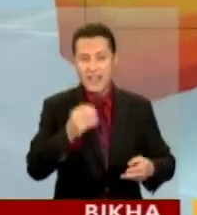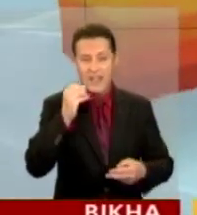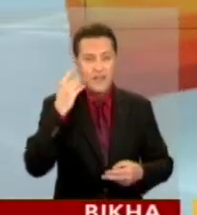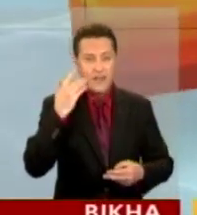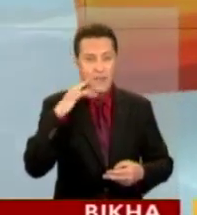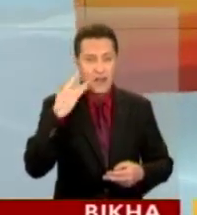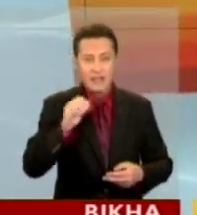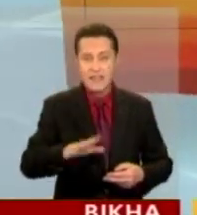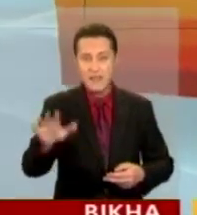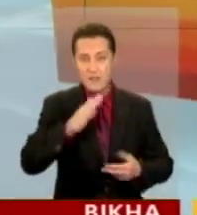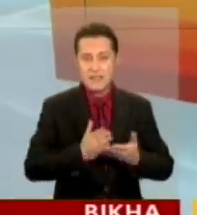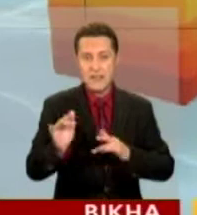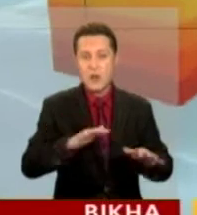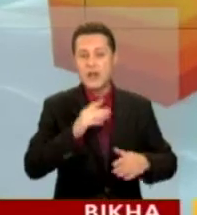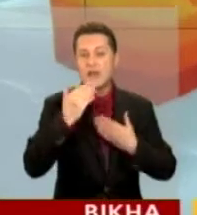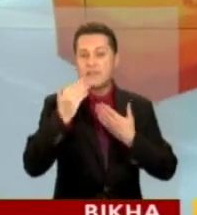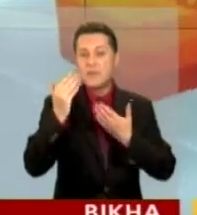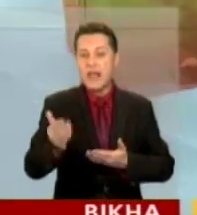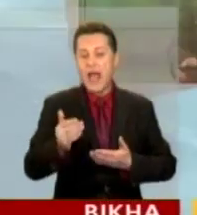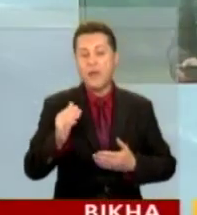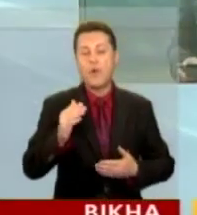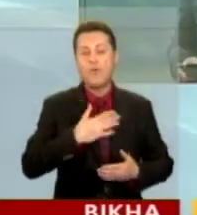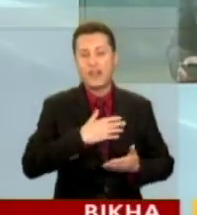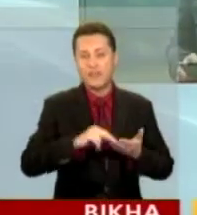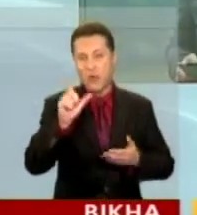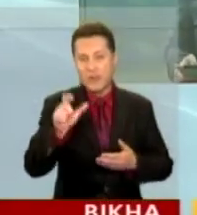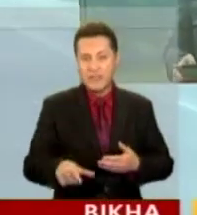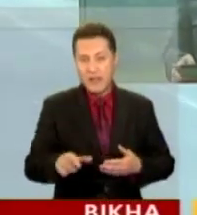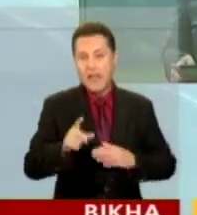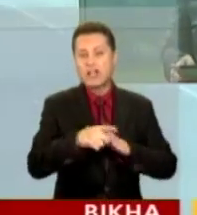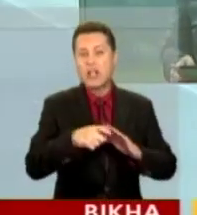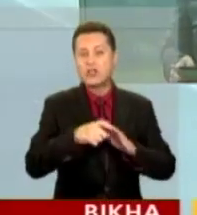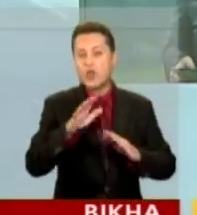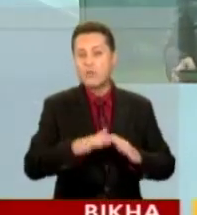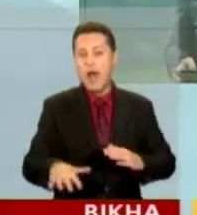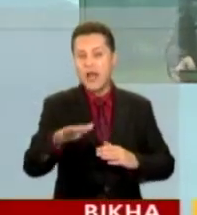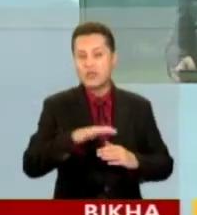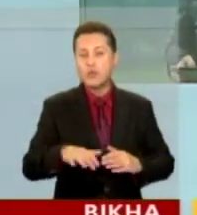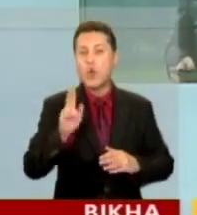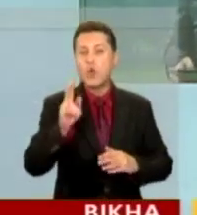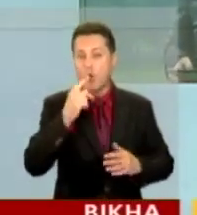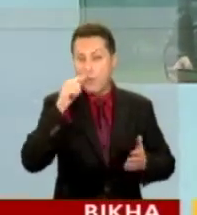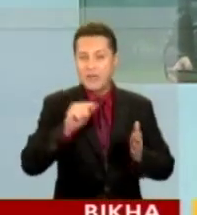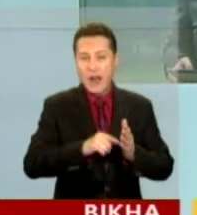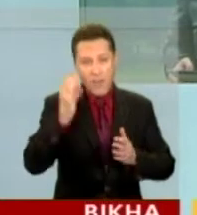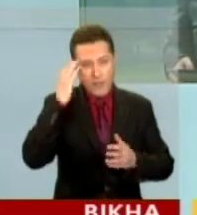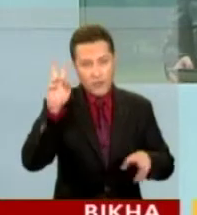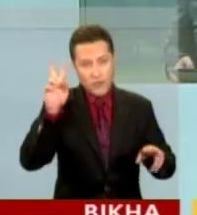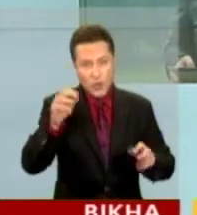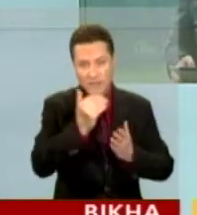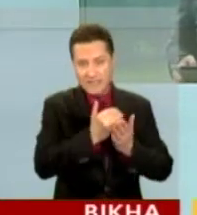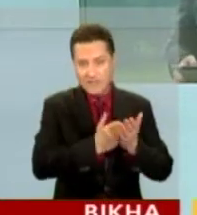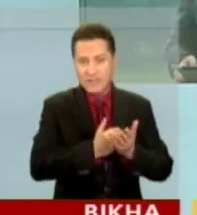політикам. Більше дізнаємося від Сергія Стеценка. Він з нами на живому зв'язку з Донбасу. Сергій, то хто потрапив у чорний список